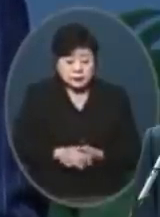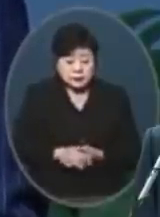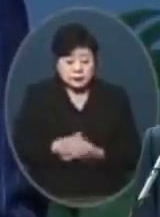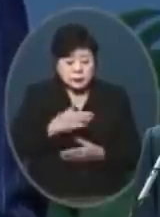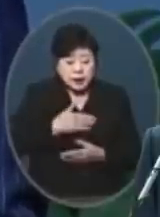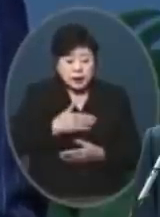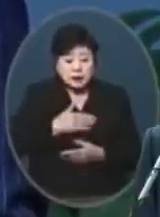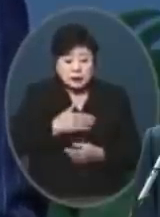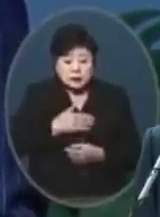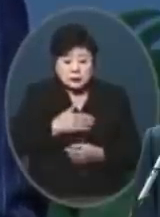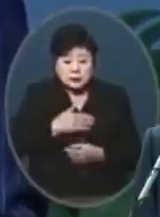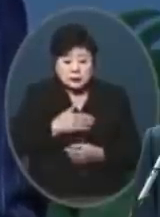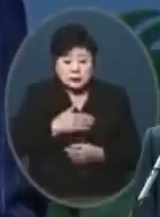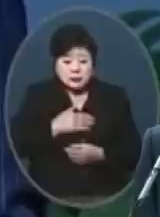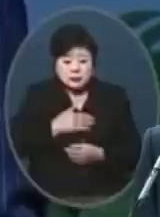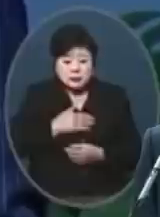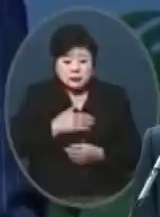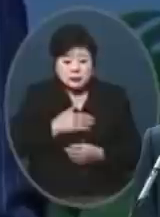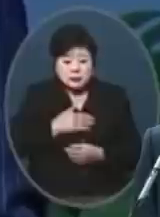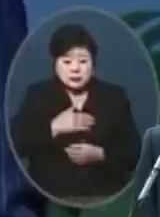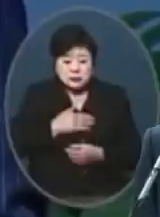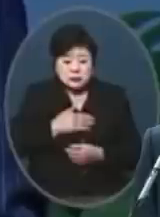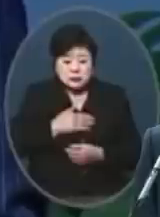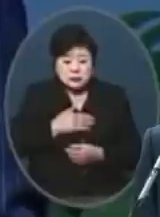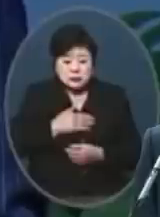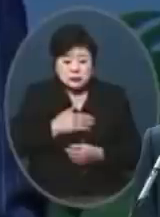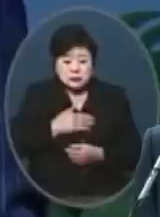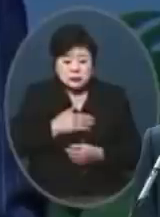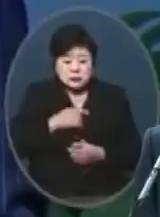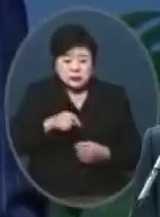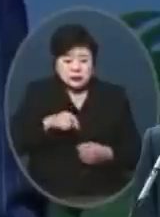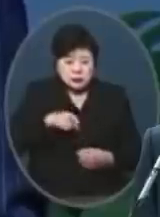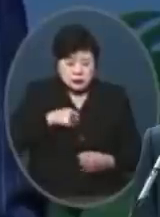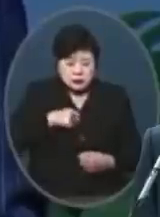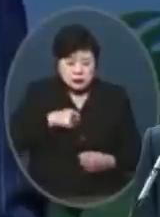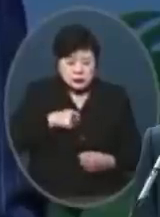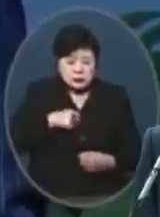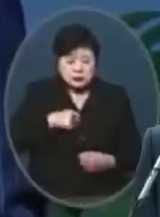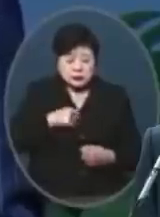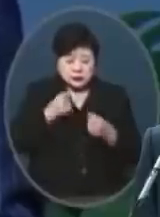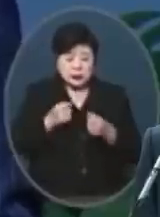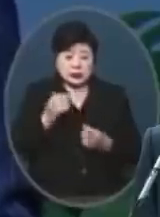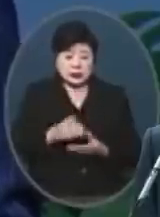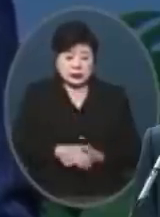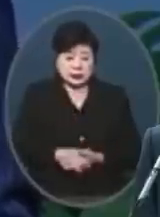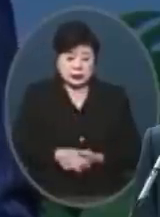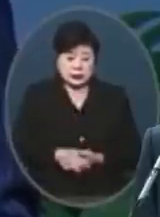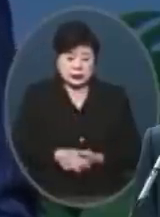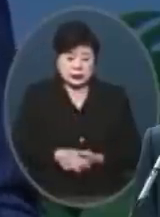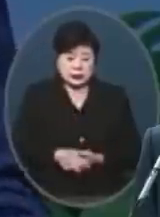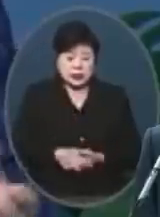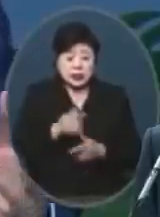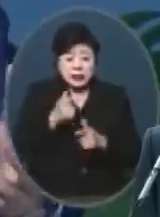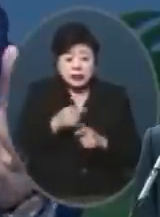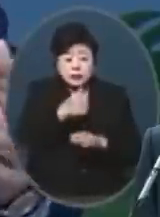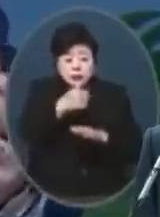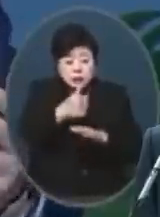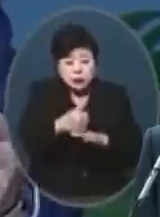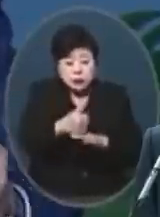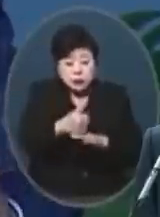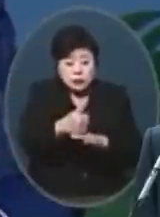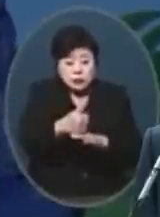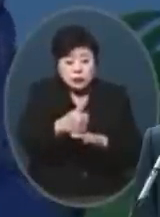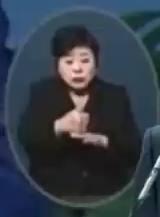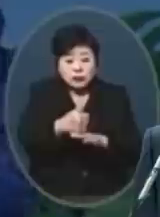나는 주는 삶을 살아야지 얻어먹는 삶을 살아서는 안 됩니다. 예수 그리스도를 통해서